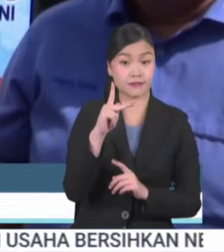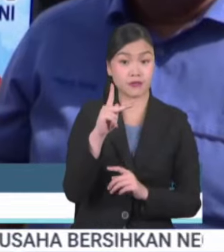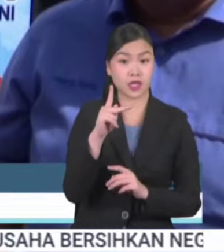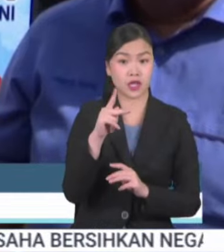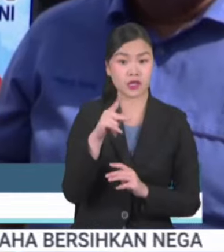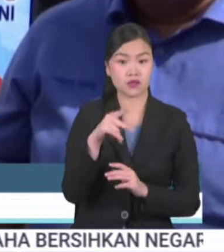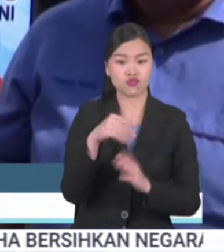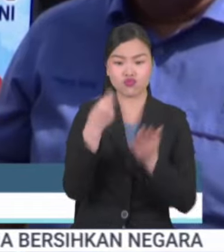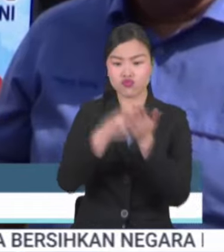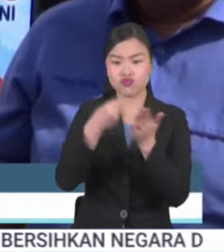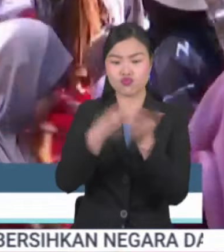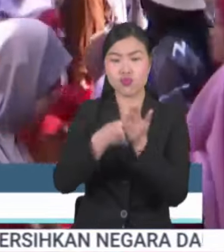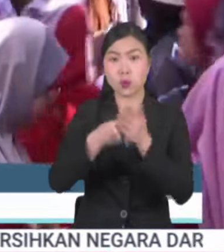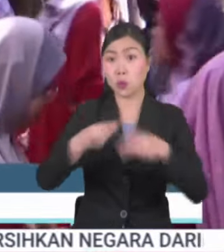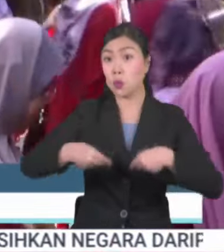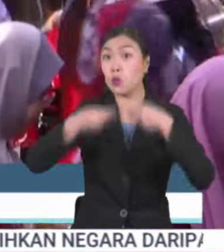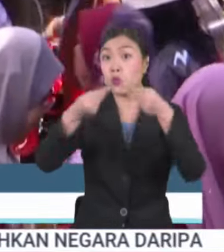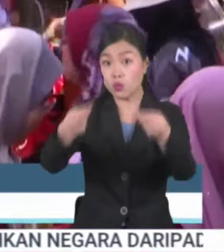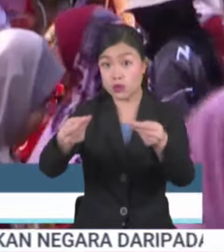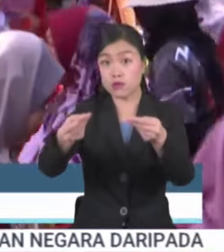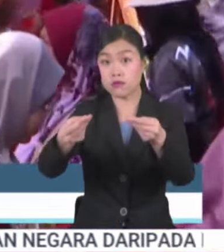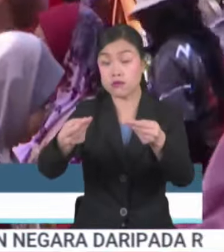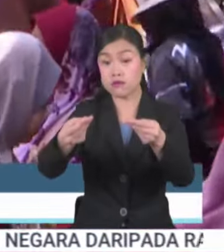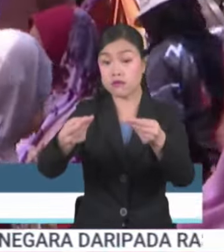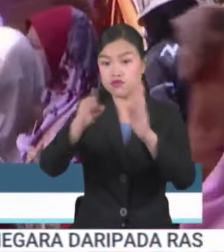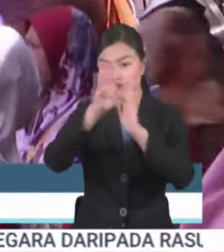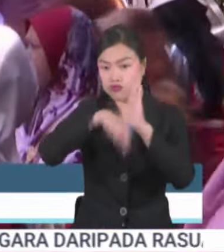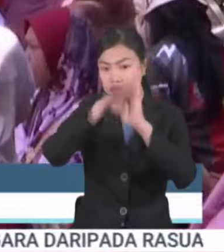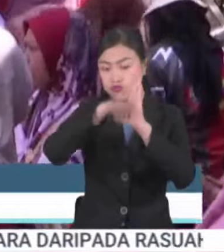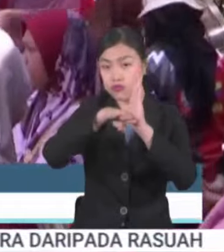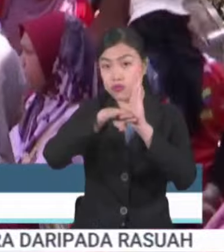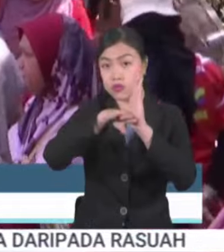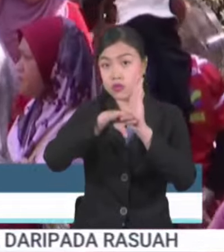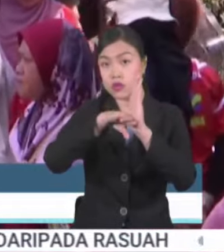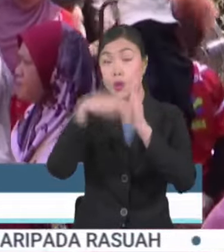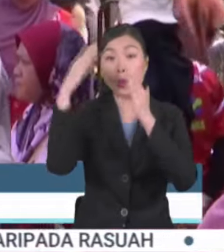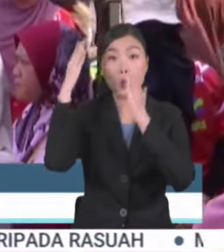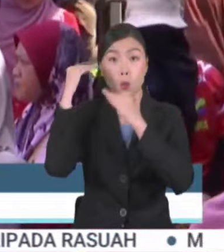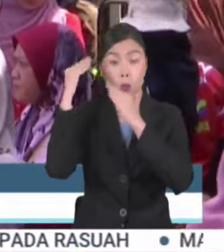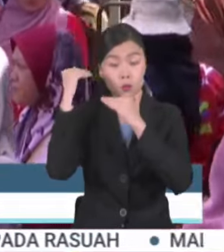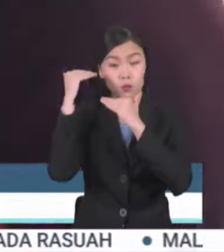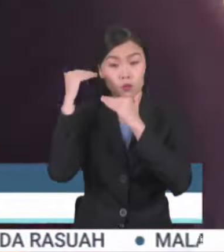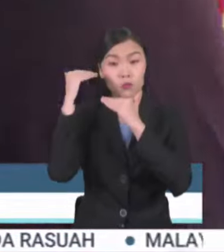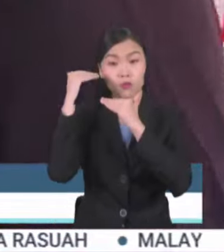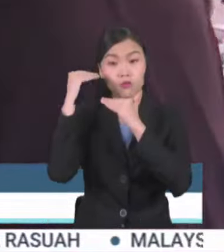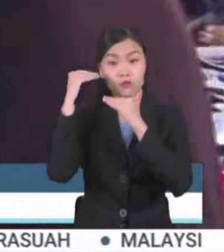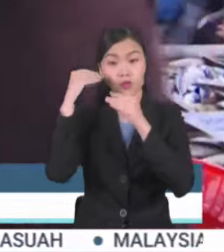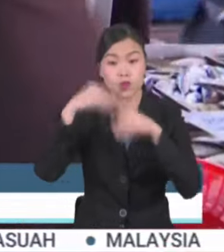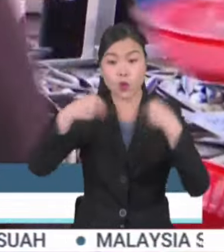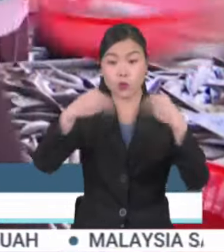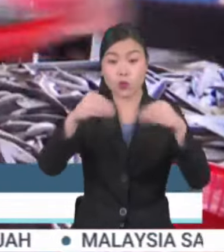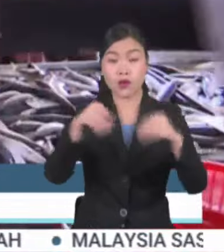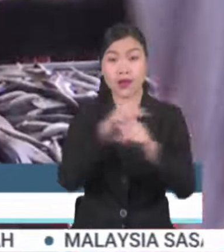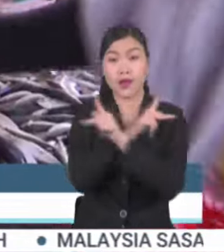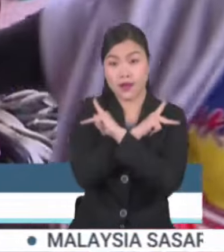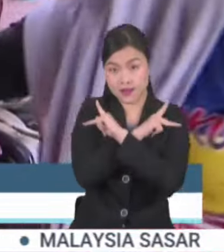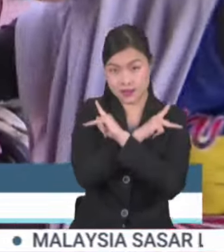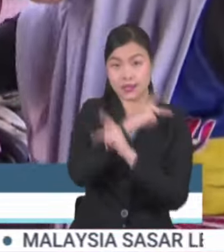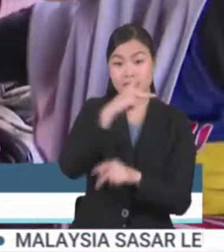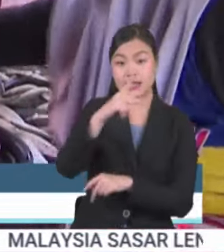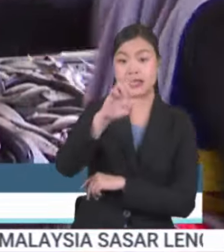harga yang telah kita beri dapat. Kita harap dengan adanya Jualan Kasih Kedah ini kita